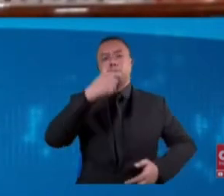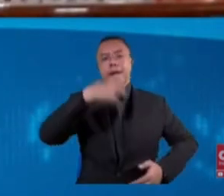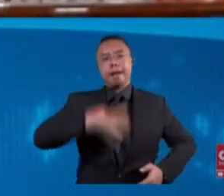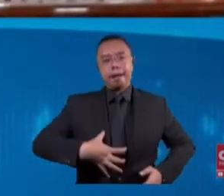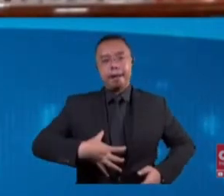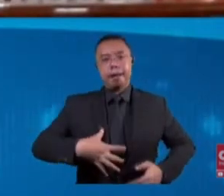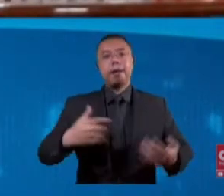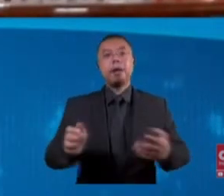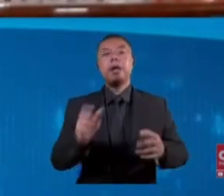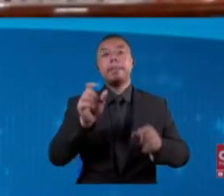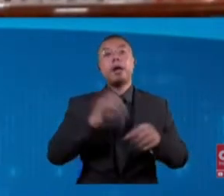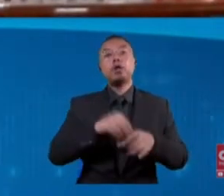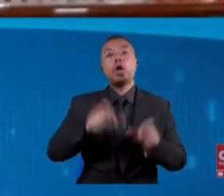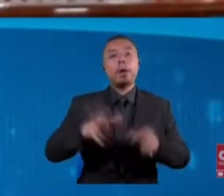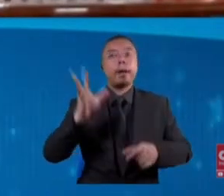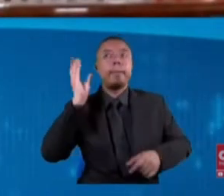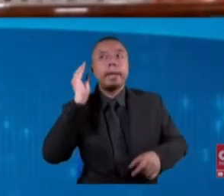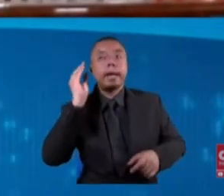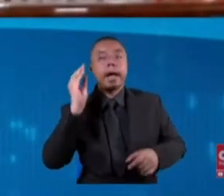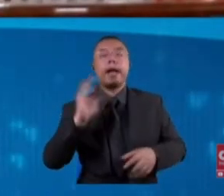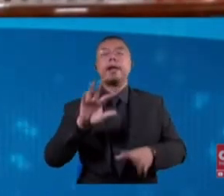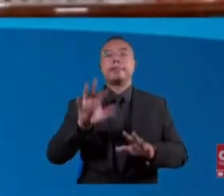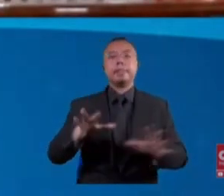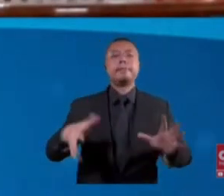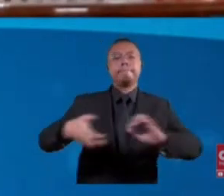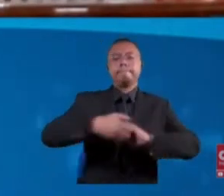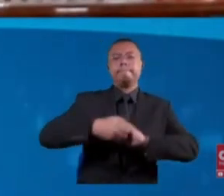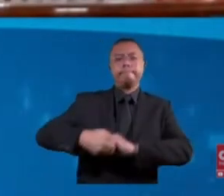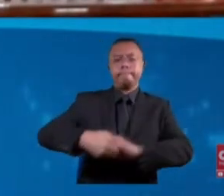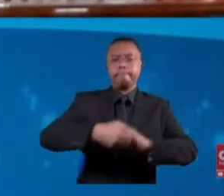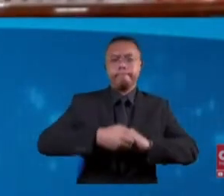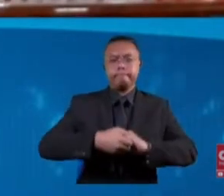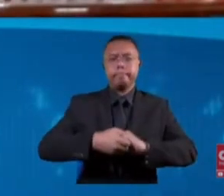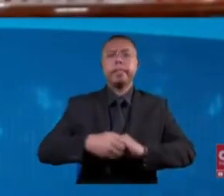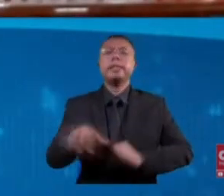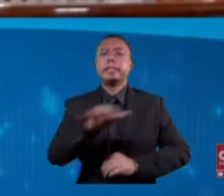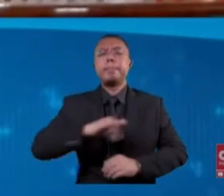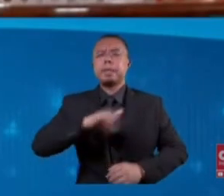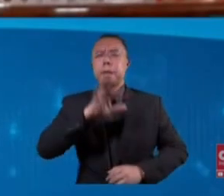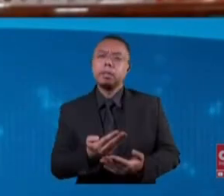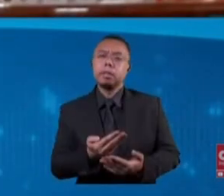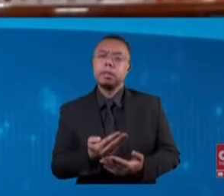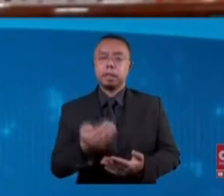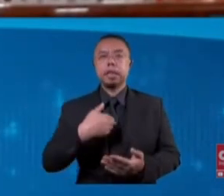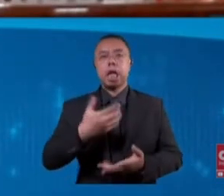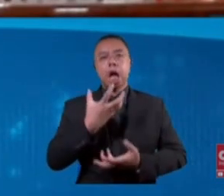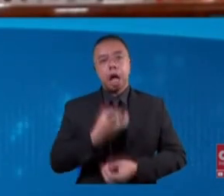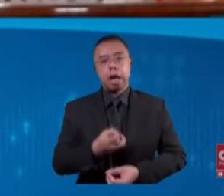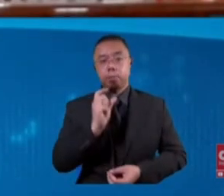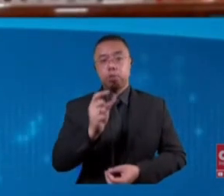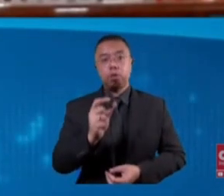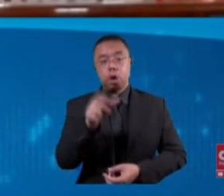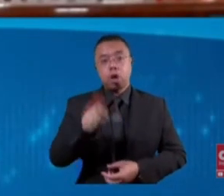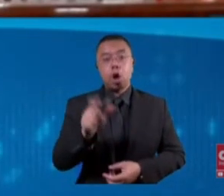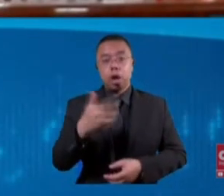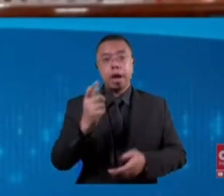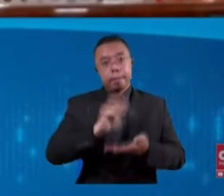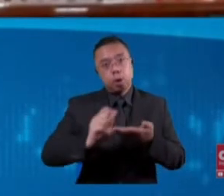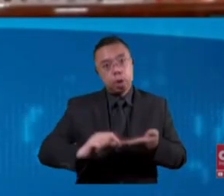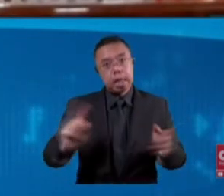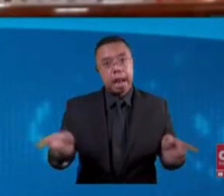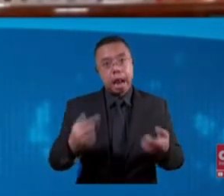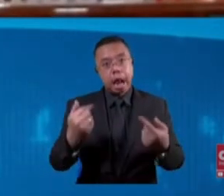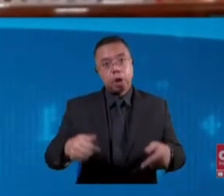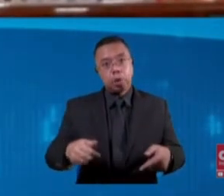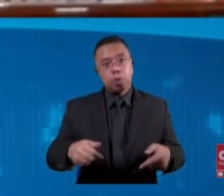ya, dan juga orang-orang yang mendengarkannya. Jadi kita sama-sama istilahnya simbiosis mutualisme lah. Dan saya berharap buat para pencipta,